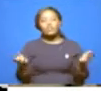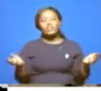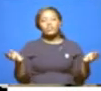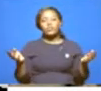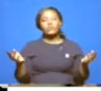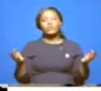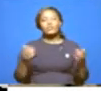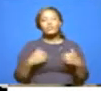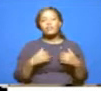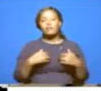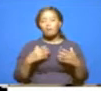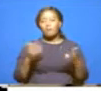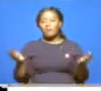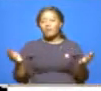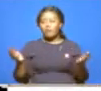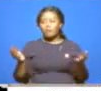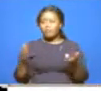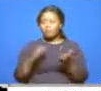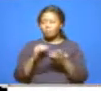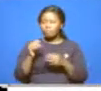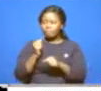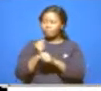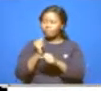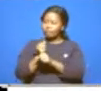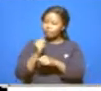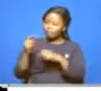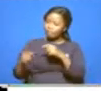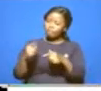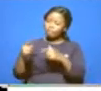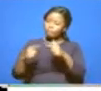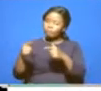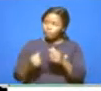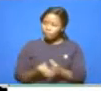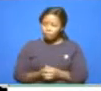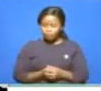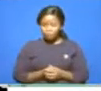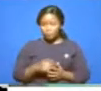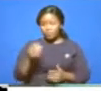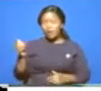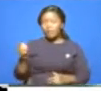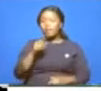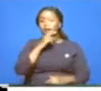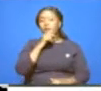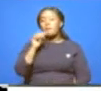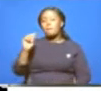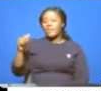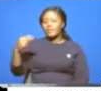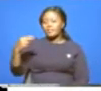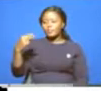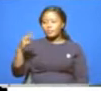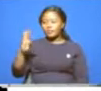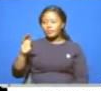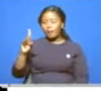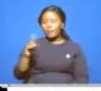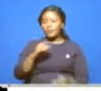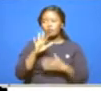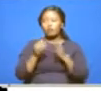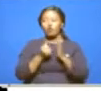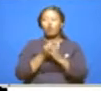hii nini yetu. Haya inajiri baada ya Muhammad Amir na Samiri Balo, wote wafanyakazi wa kampuni